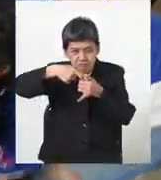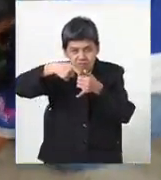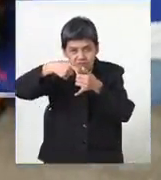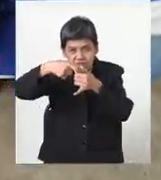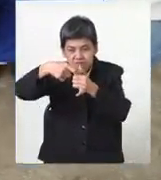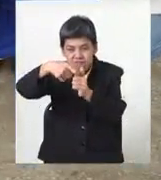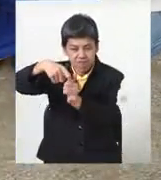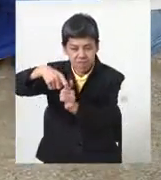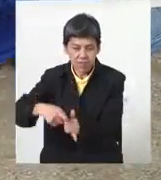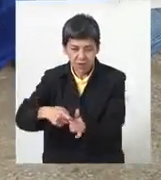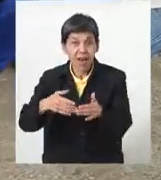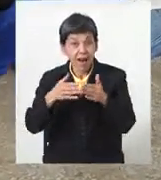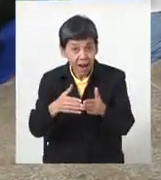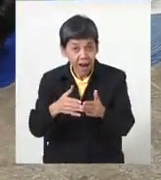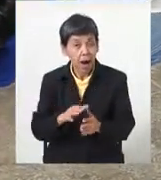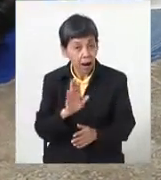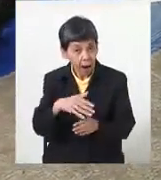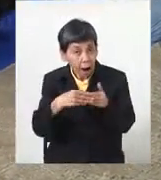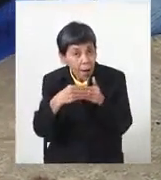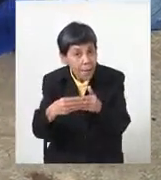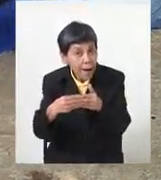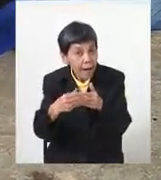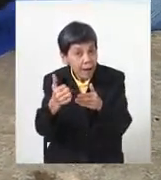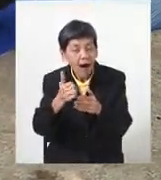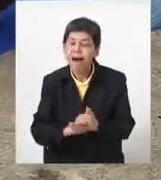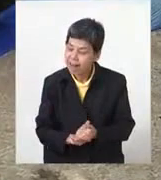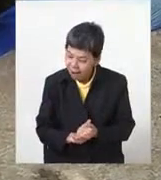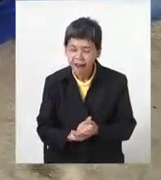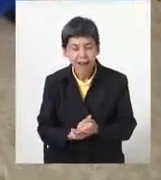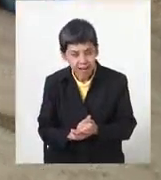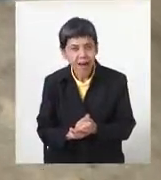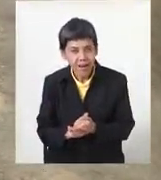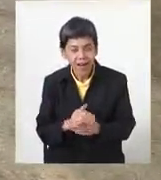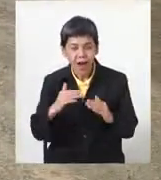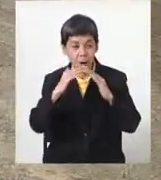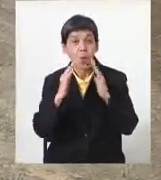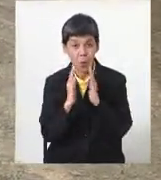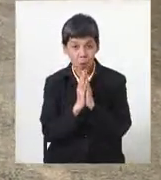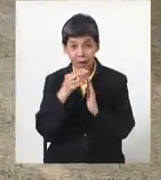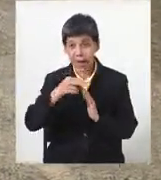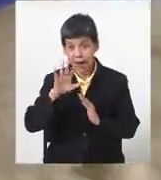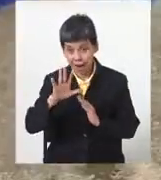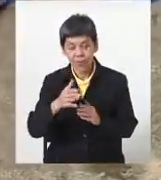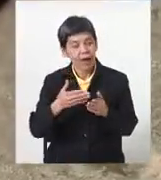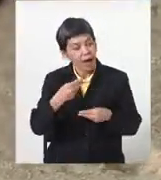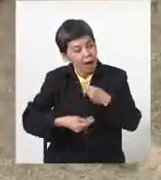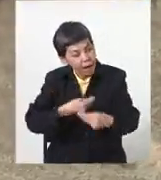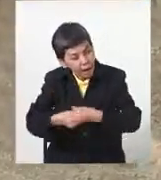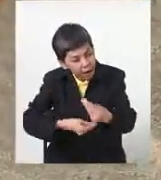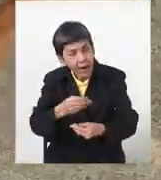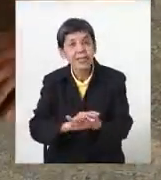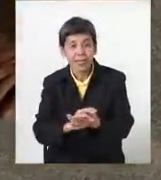เรือเองครับก็สนุกครับเดี๋ยวพี่วรยุทธจะพาเราไปเที่ยวไหนครับก็ไปวัดหลัก 5ครับไปตลาดน้ำ